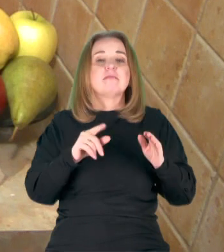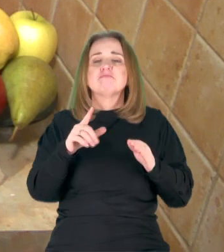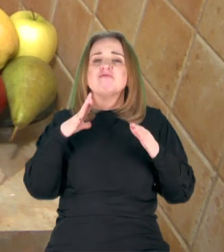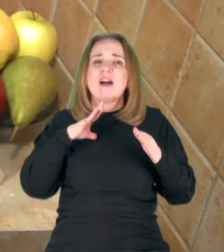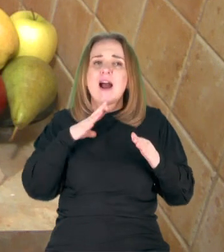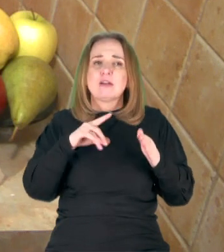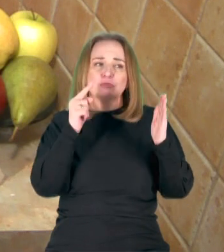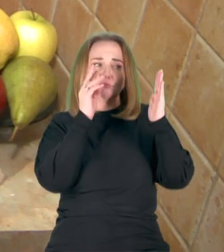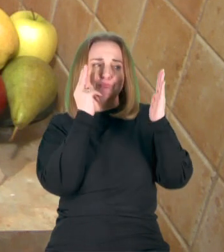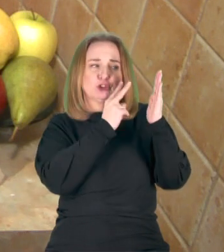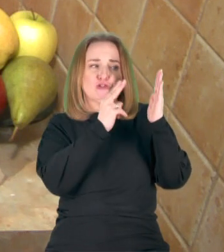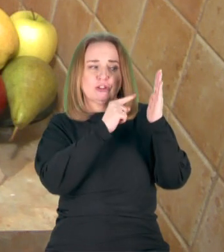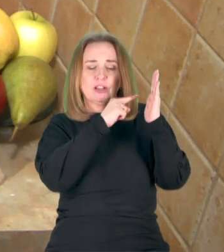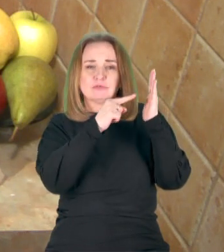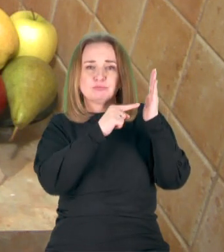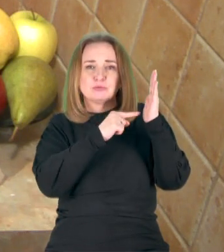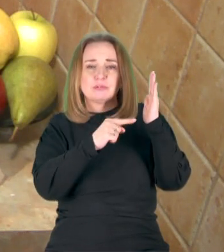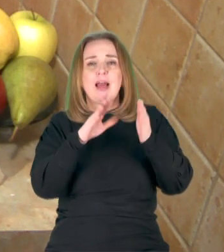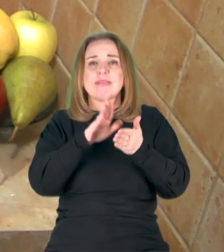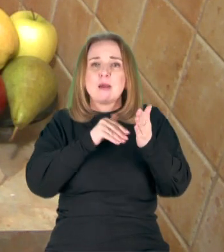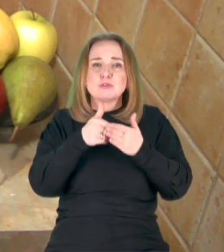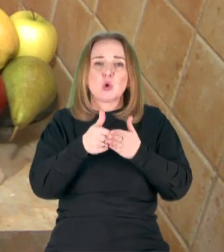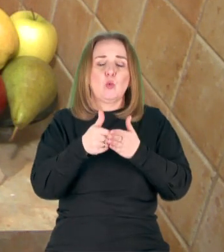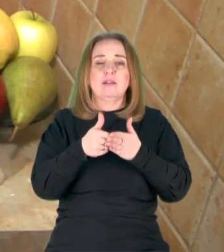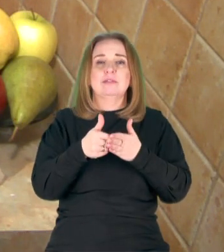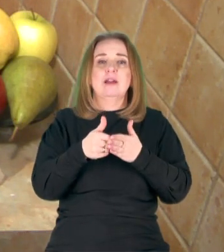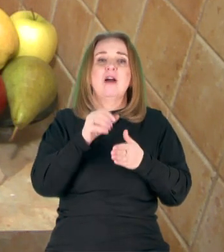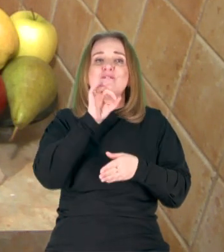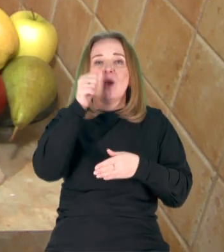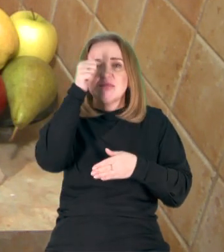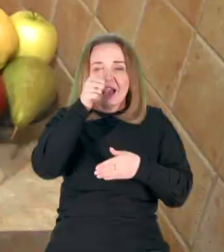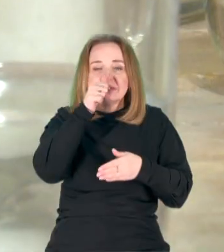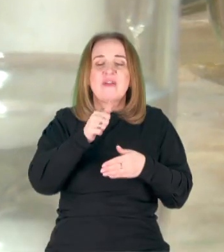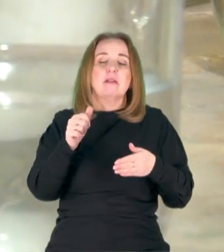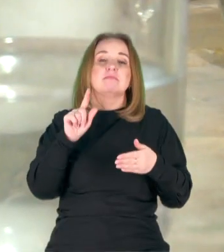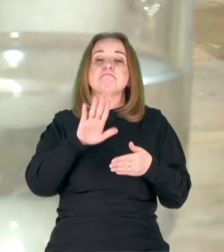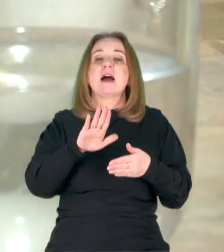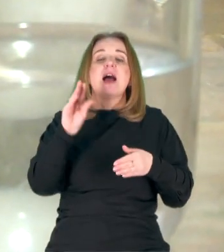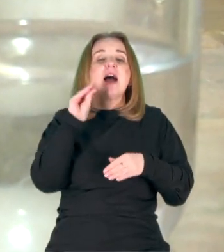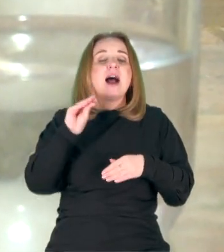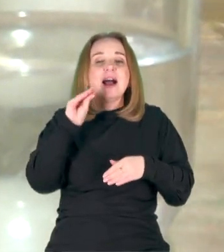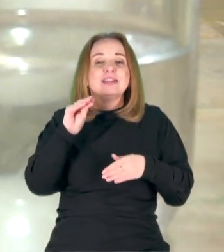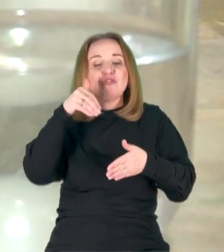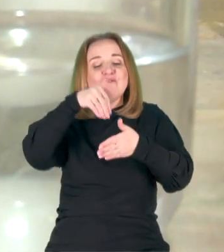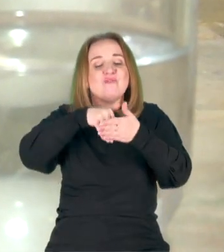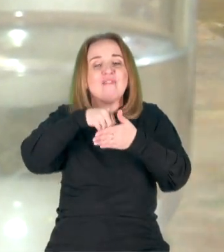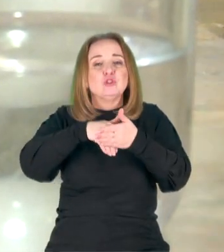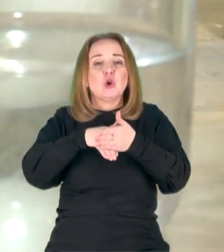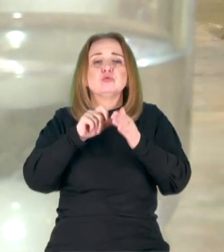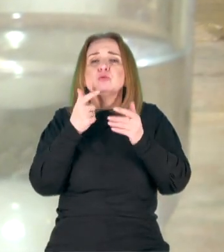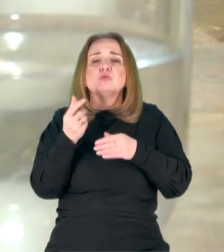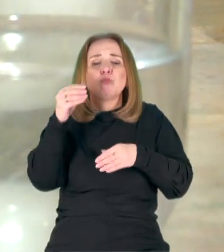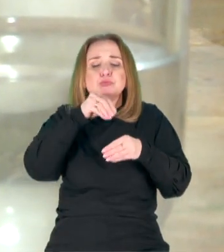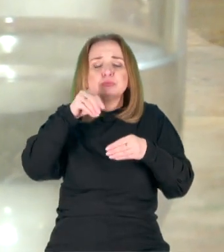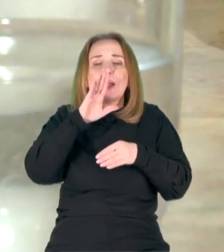etykiecie? Wiele cennych wskazówek na temat danego produktu, na przykład przede wszystkim jego nazwę. Poza tym,